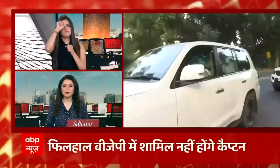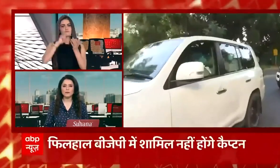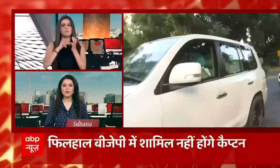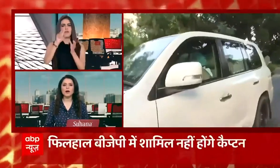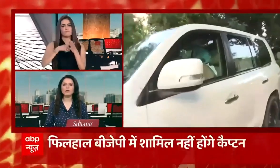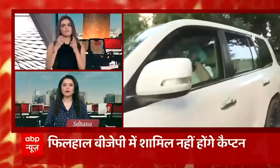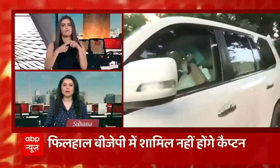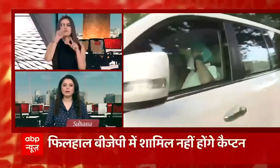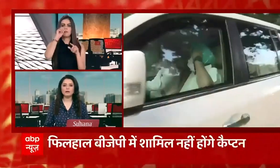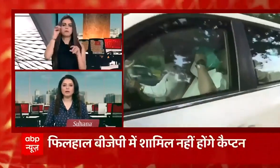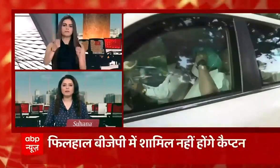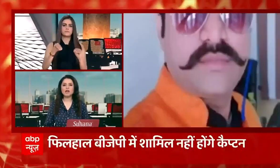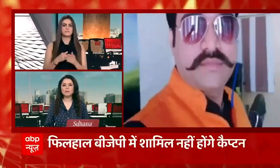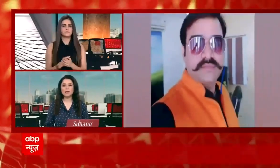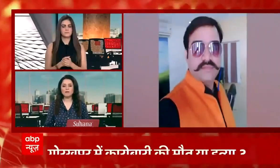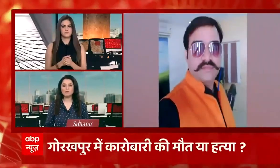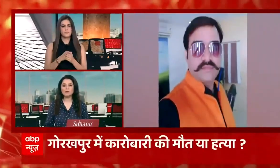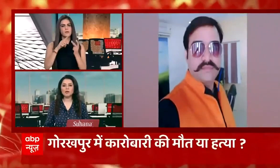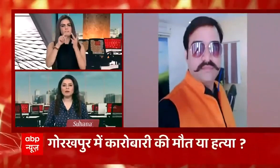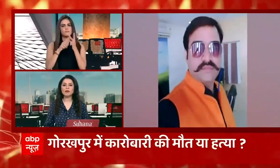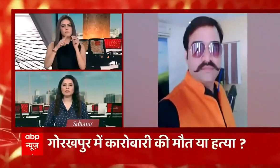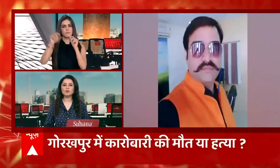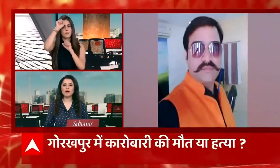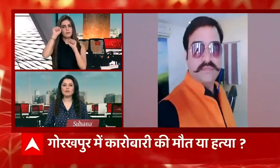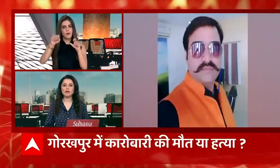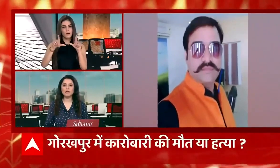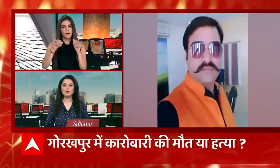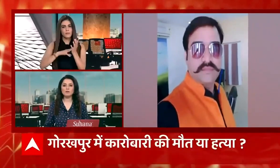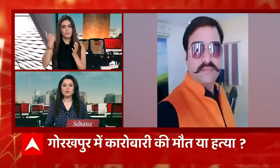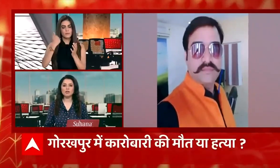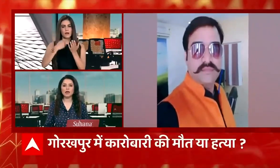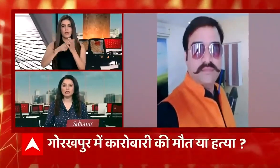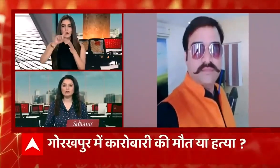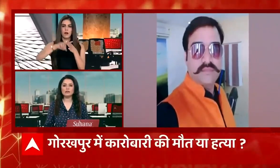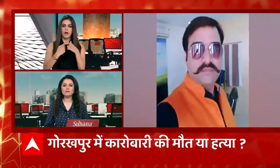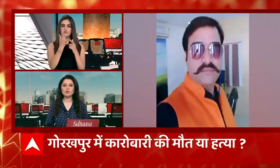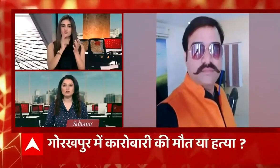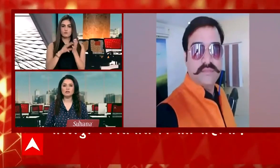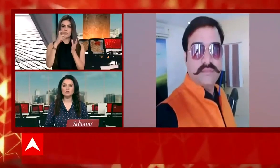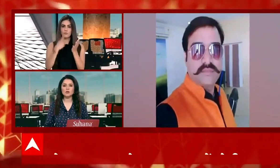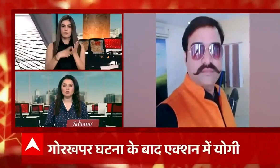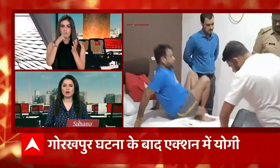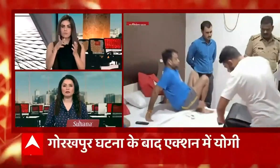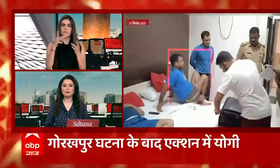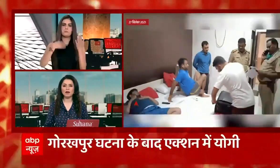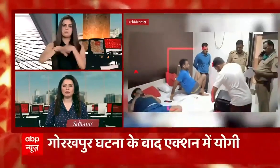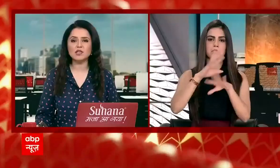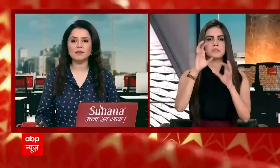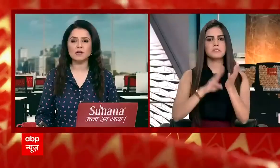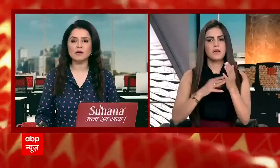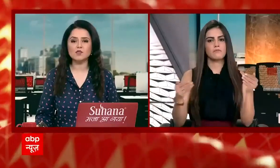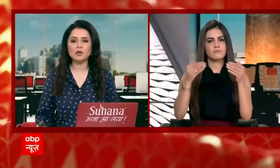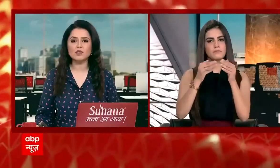ट्वीट करके अगली खबर पंजाब के कैबिनेट मंत्री राजकुमार वेरका ने उम्मीद जताई कि सीएम सन्नी सिद्धू की मुलाकात